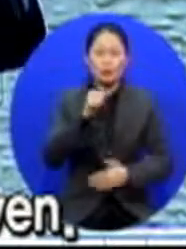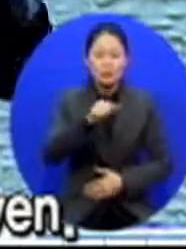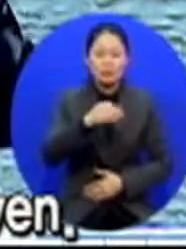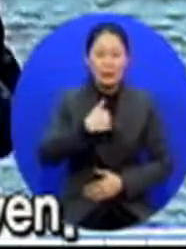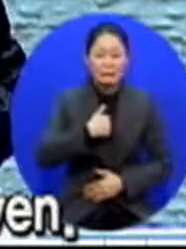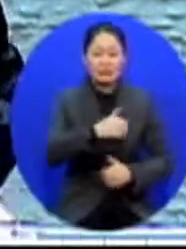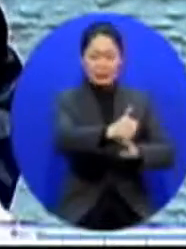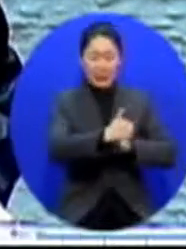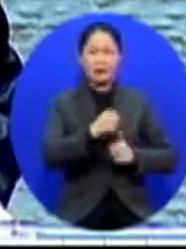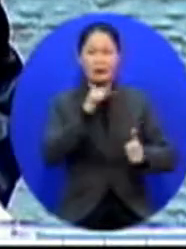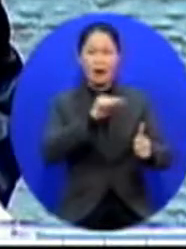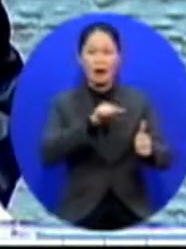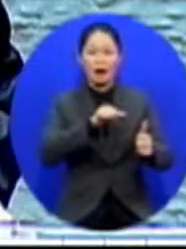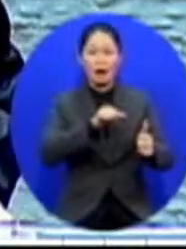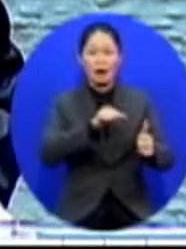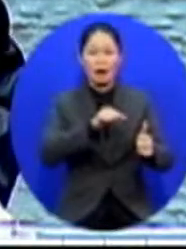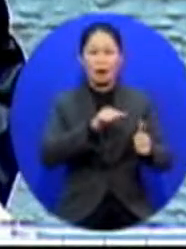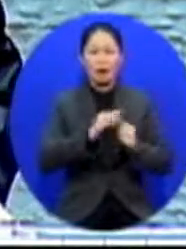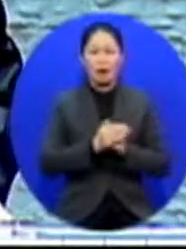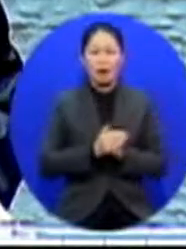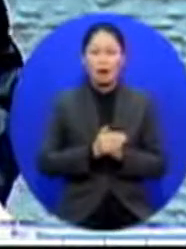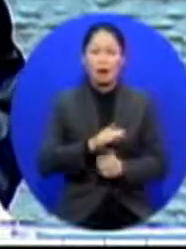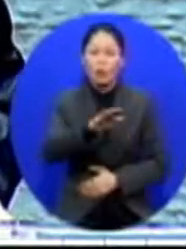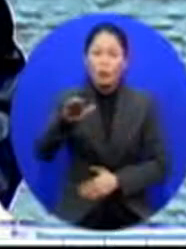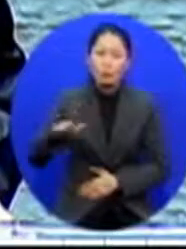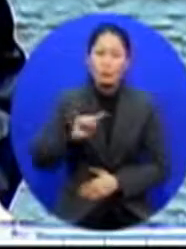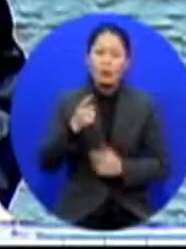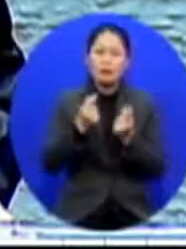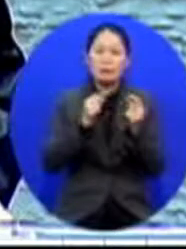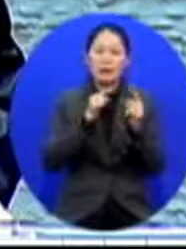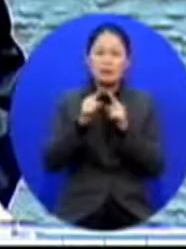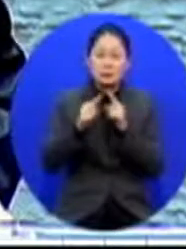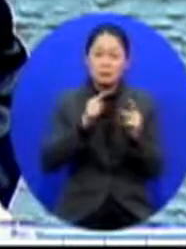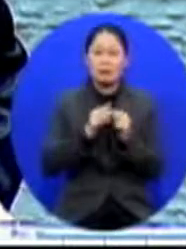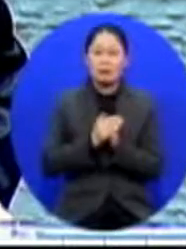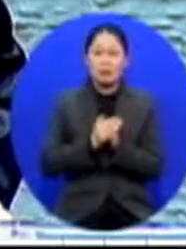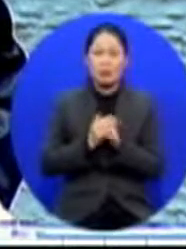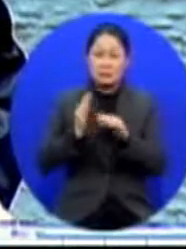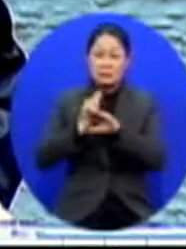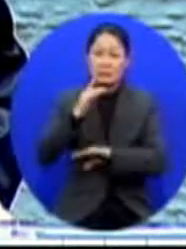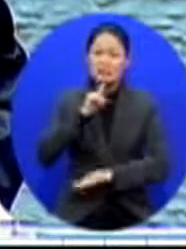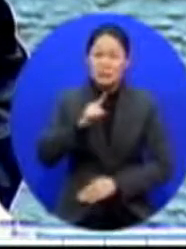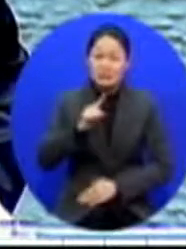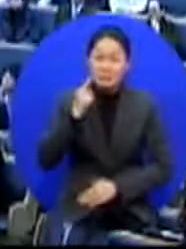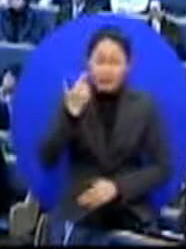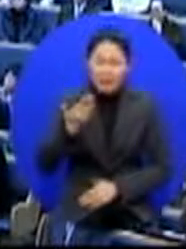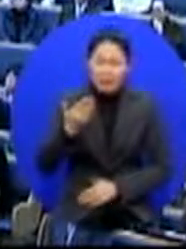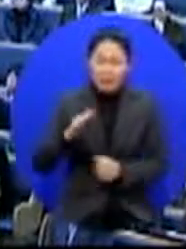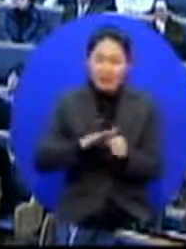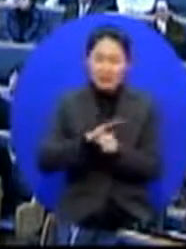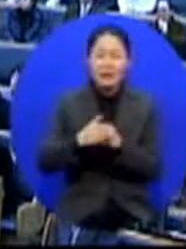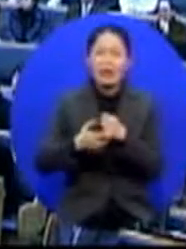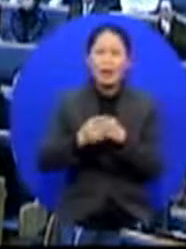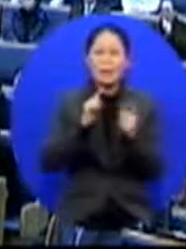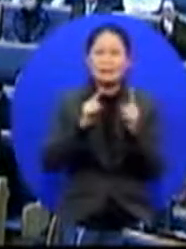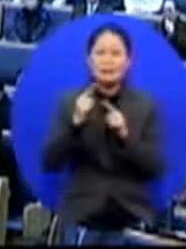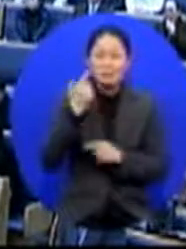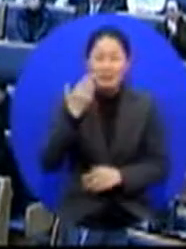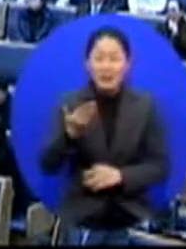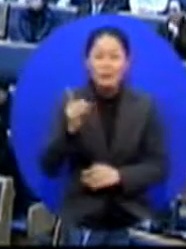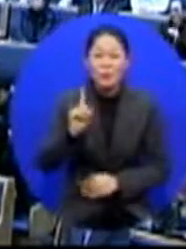나를 따르라 여러분이 말씀이 지나친 말씀이에요 사랑의 말씀이에요